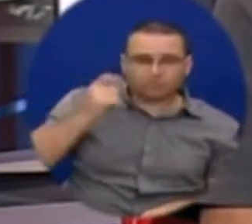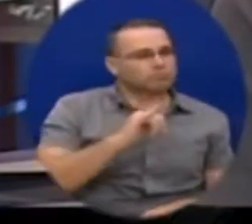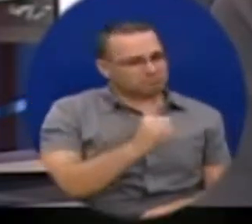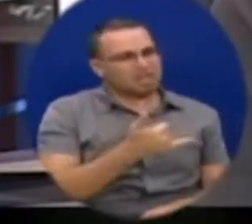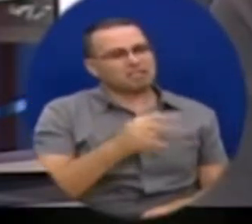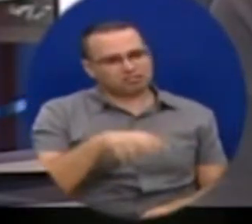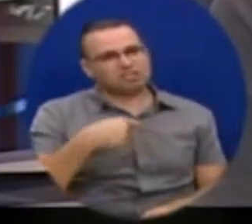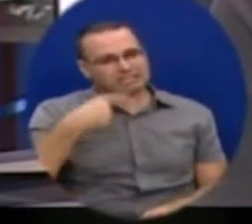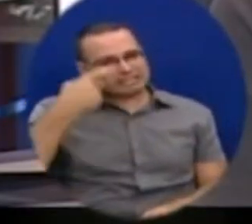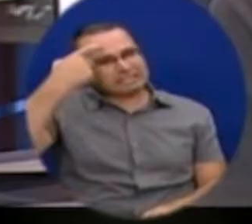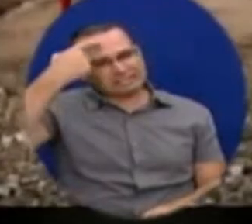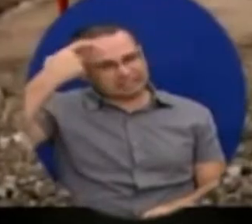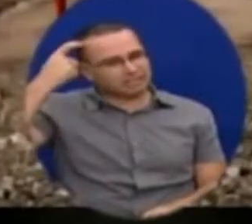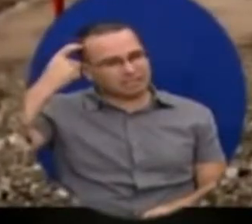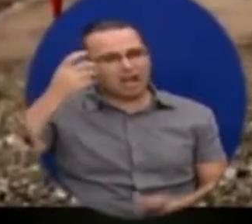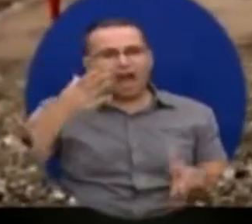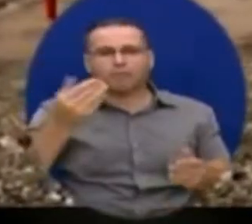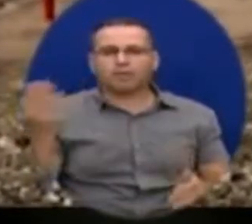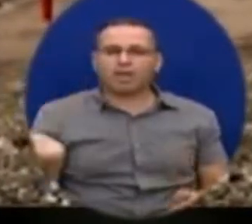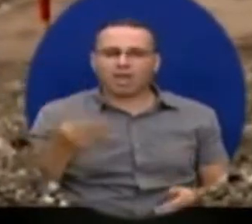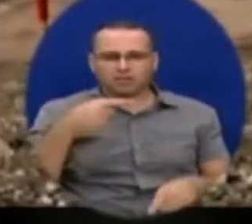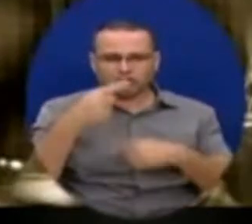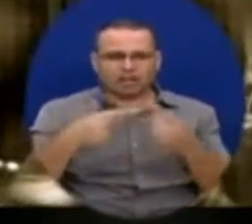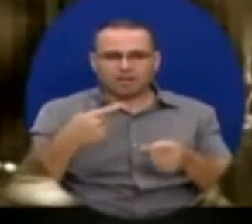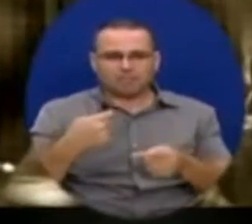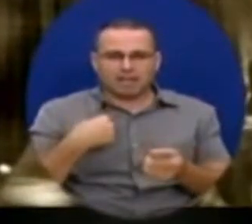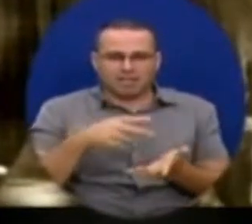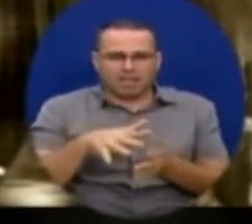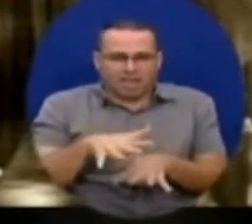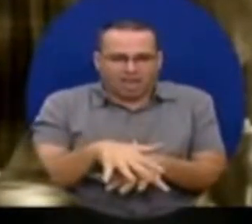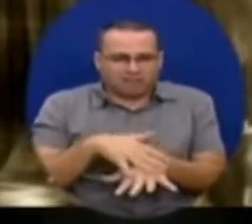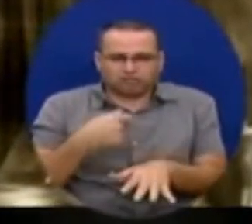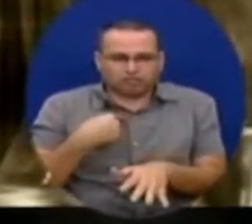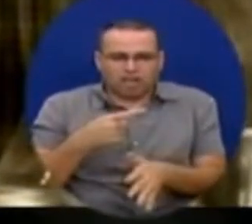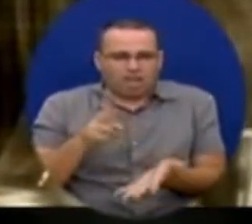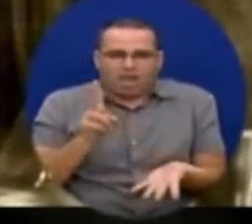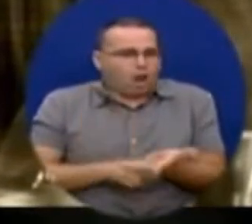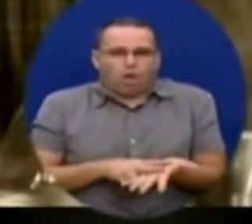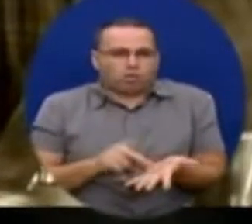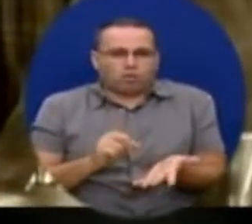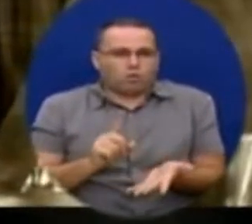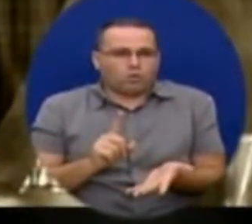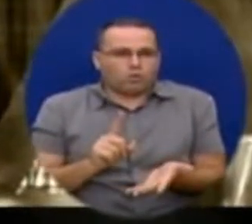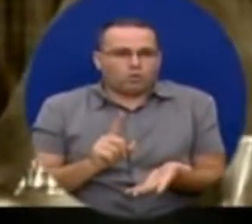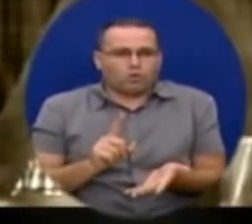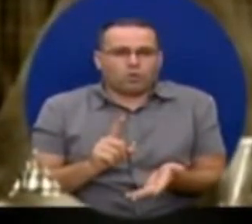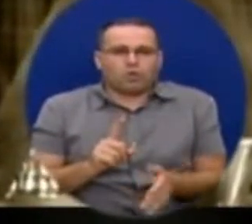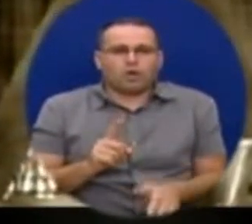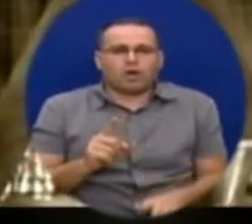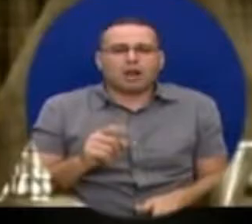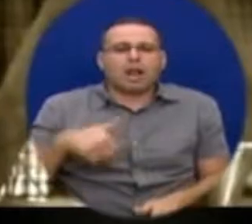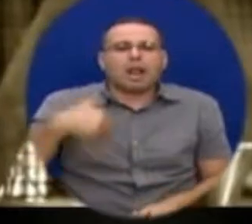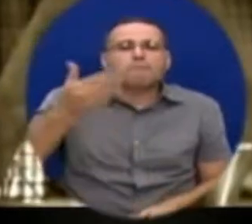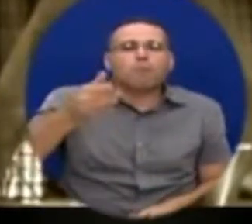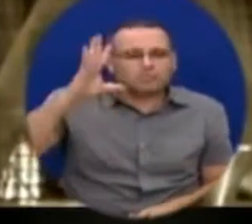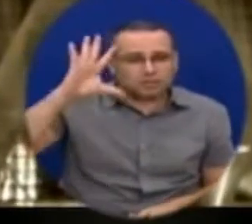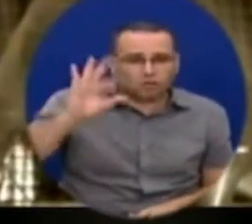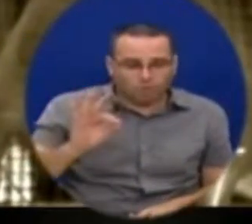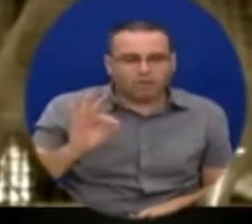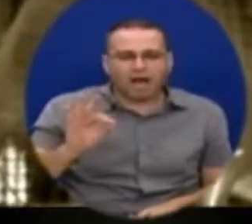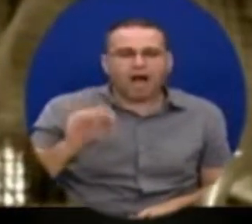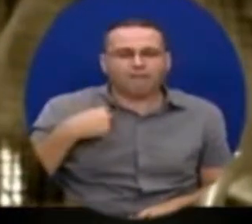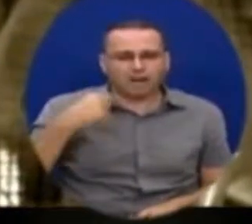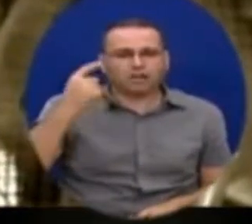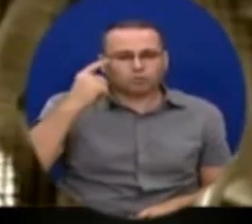הרבה שנים הרגשתי שלא מגיע לי התואר הזה של שמתקרב אפילו לפוסט טראומה, אבל באיזושהי מידה אני